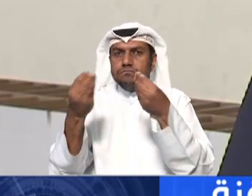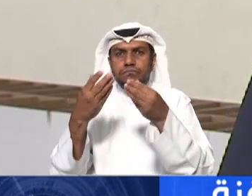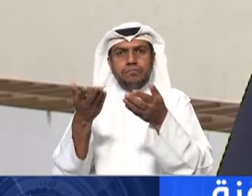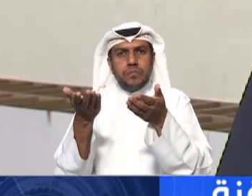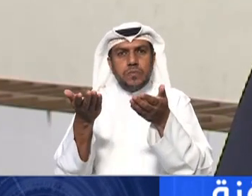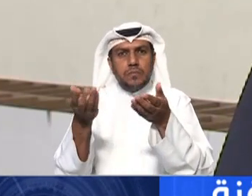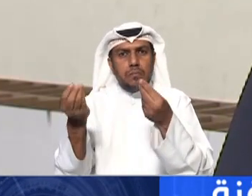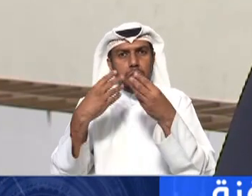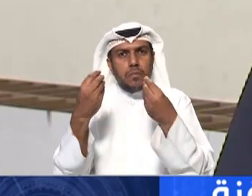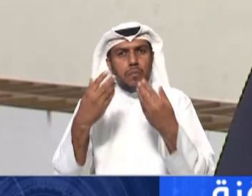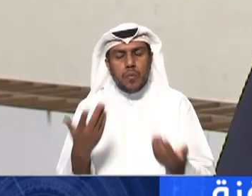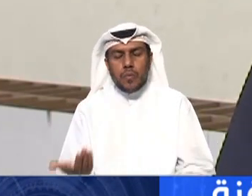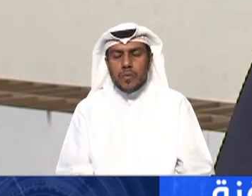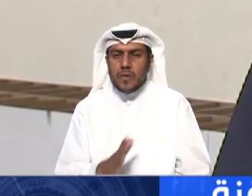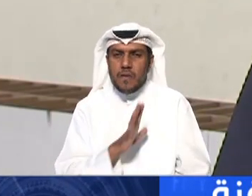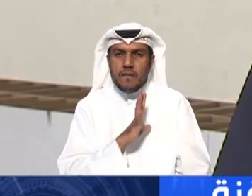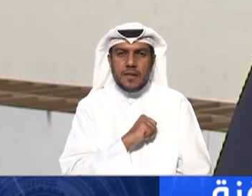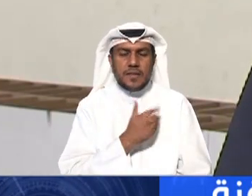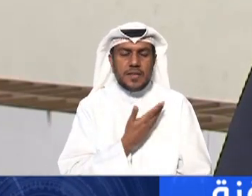الحصار الموجود على قطاع غزة،